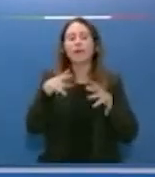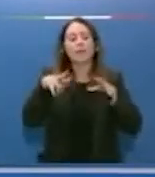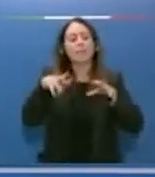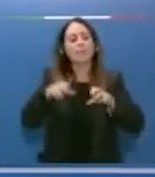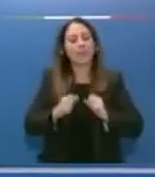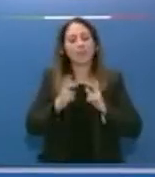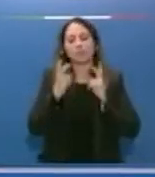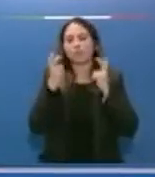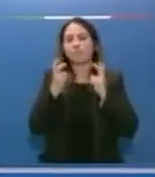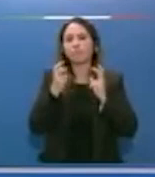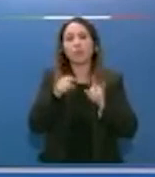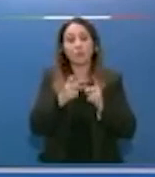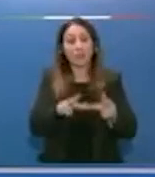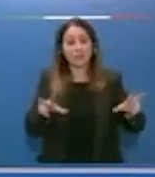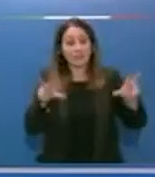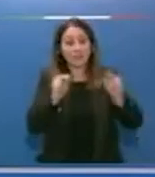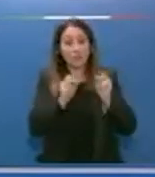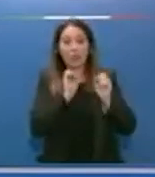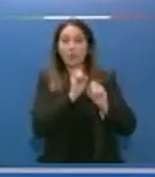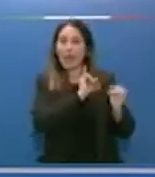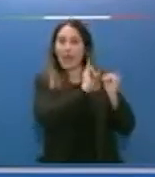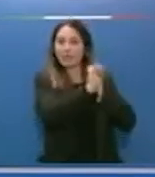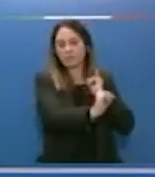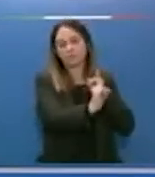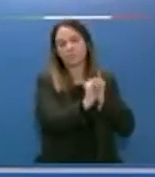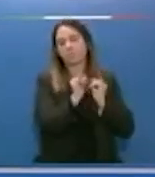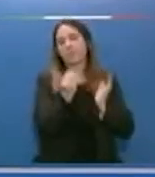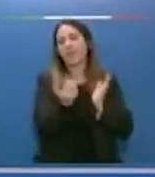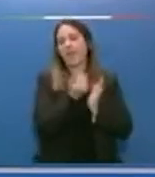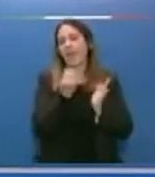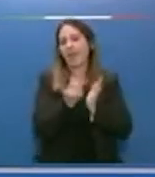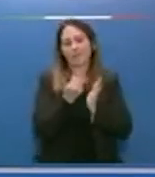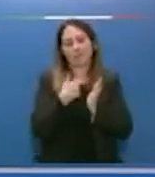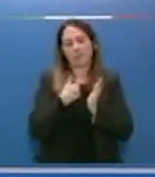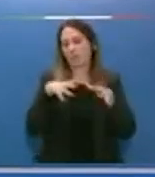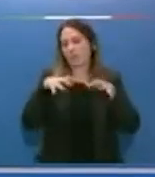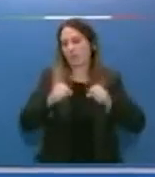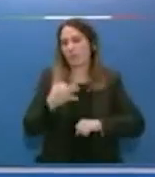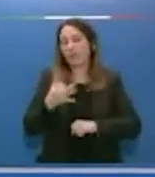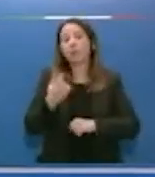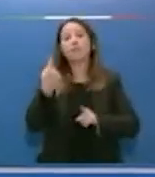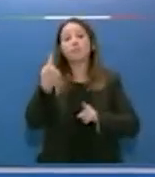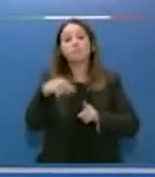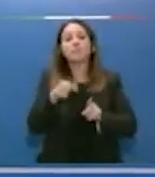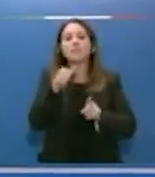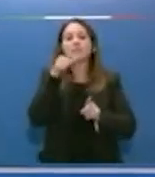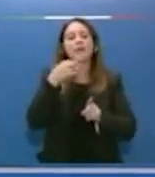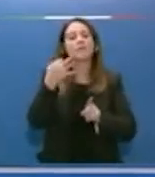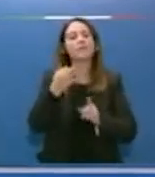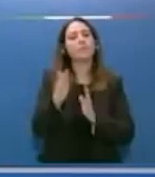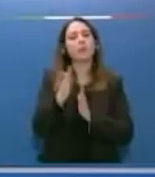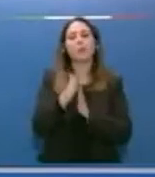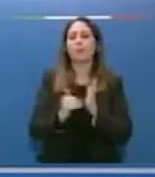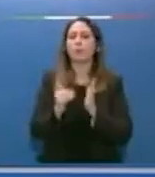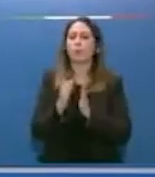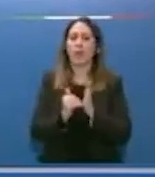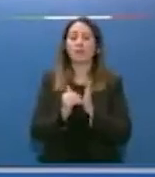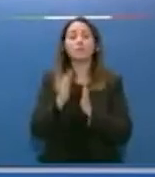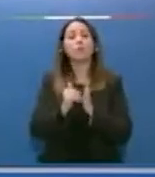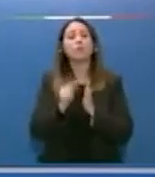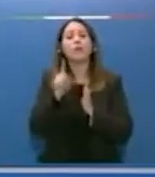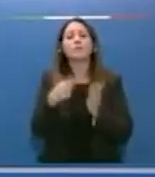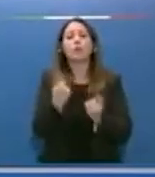esperienza si ripeta per questo però occorre prendere precauzioni precauzioni anche nella